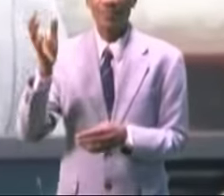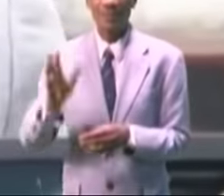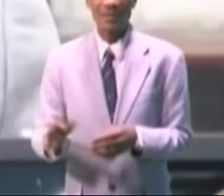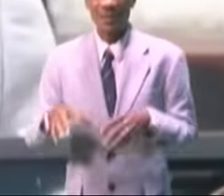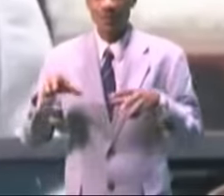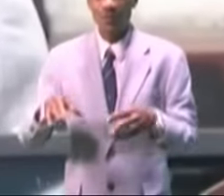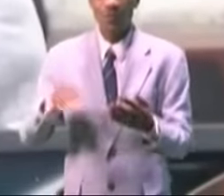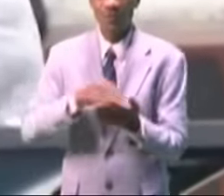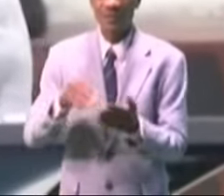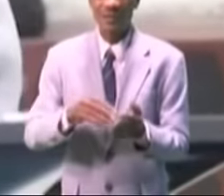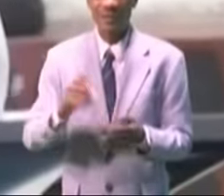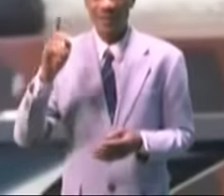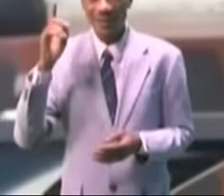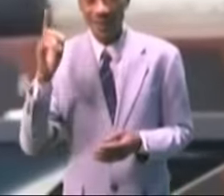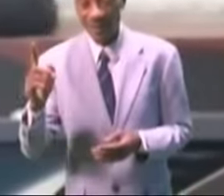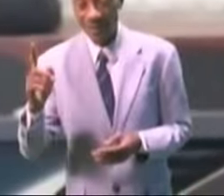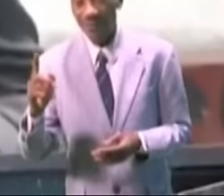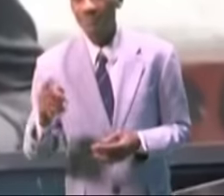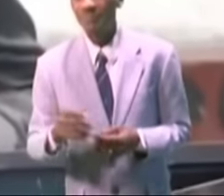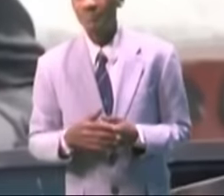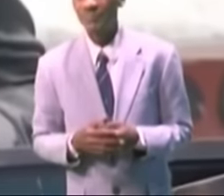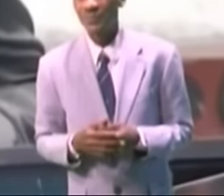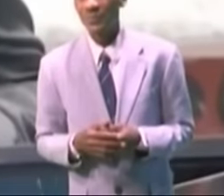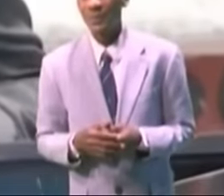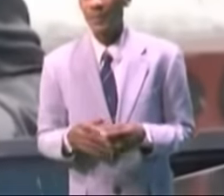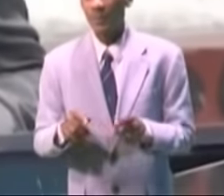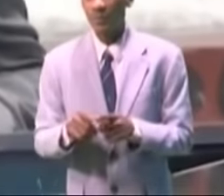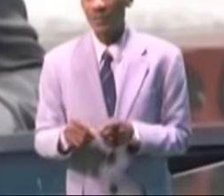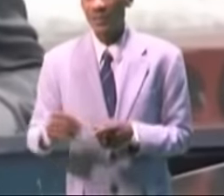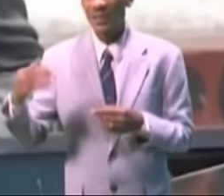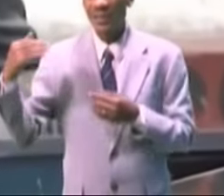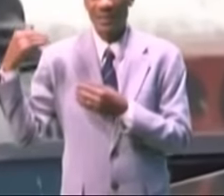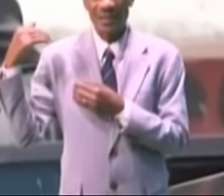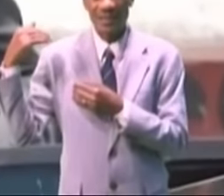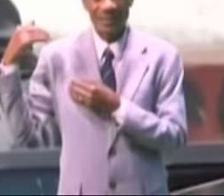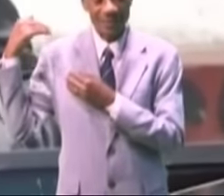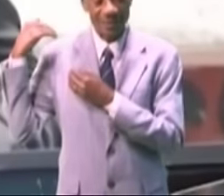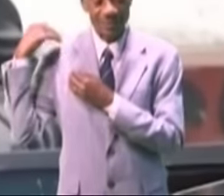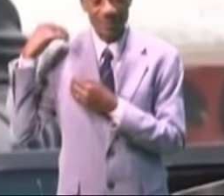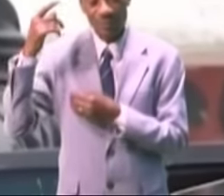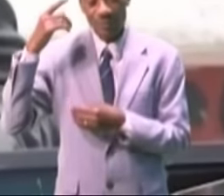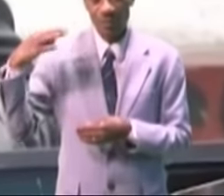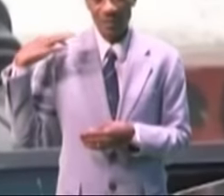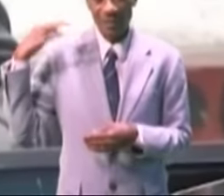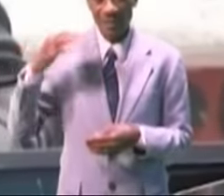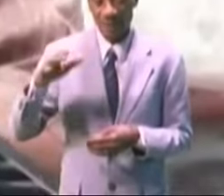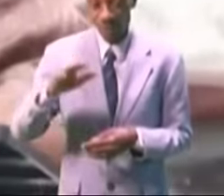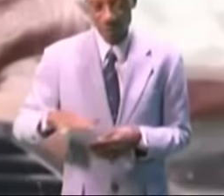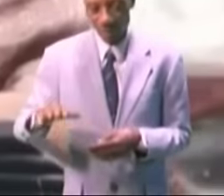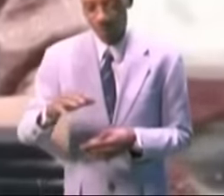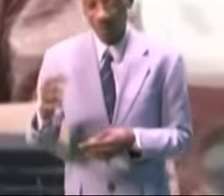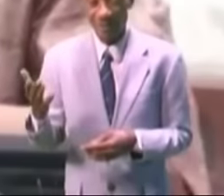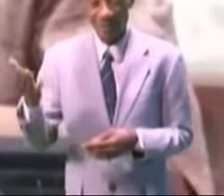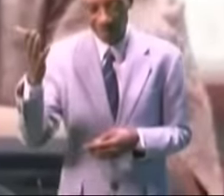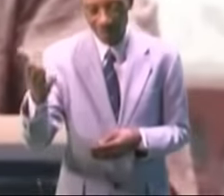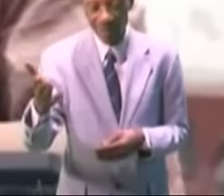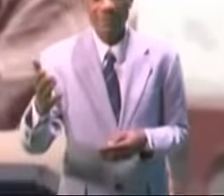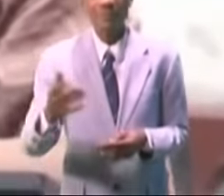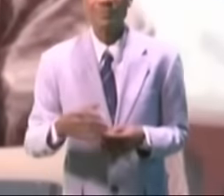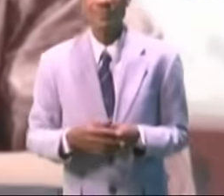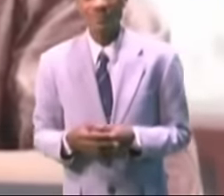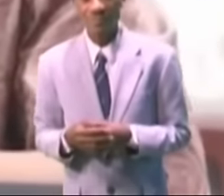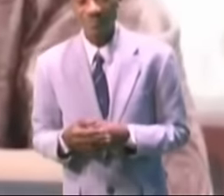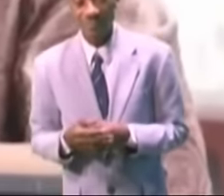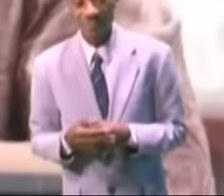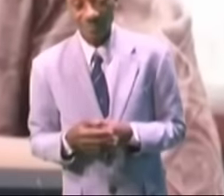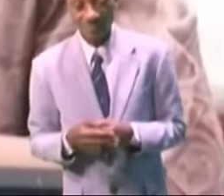principal provincial Claude Kankou et le chef de la délégation nationale de l'EPST qui n'était pas en reste. Pour sa part, le